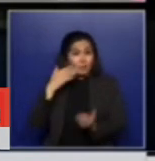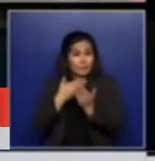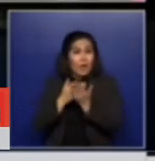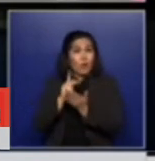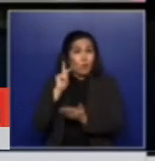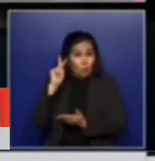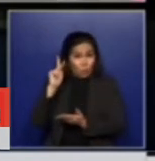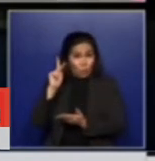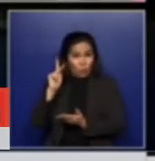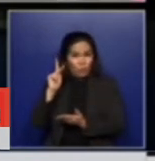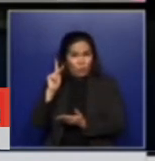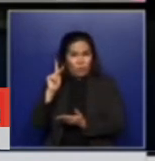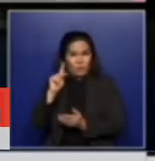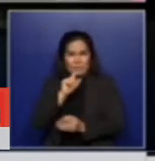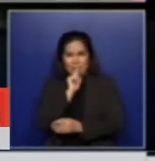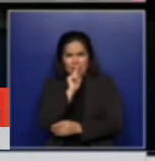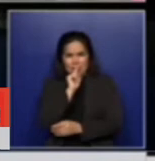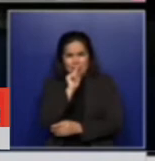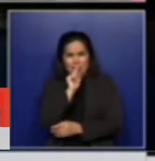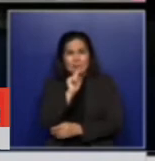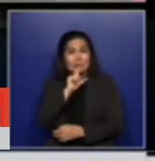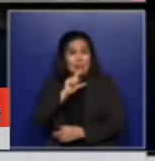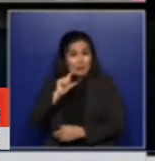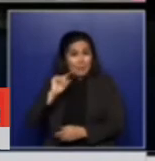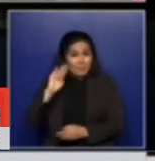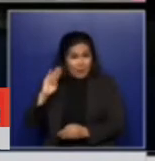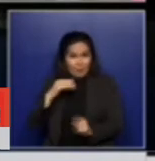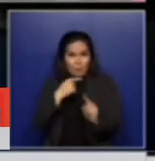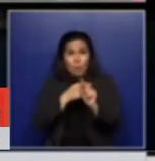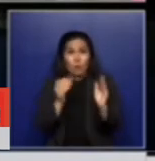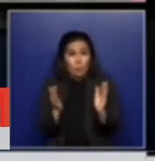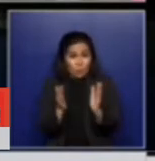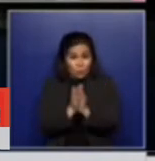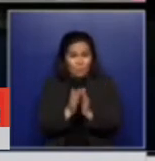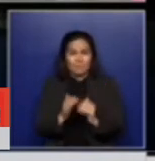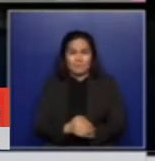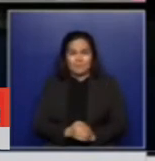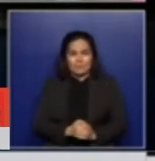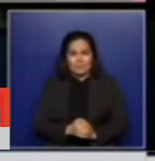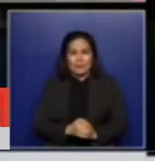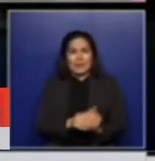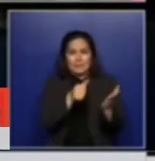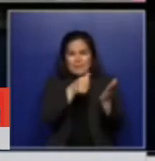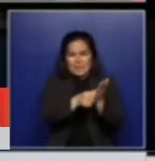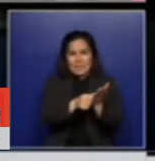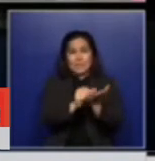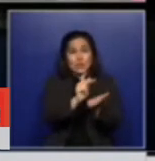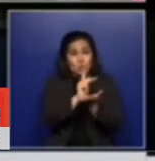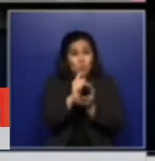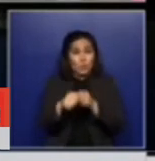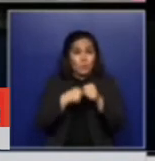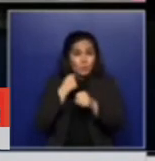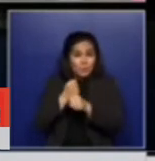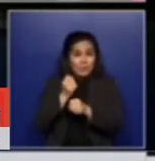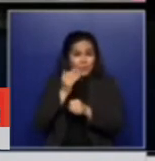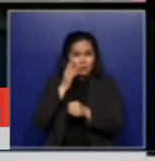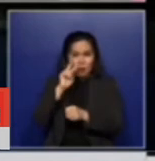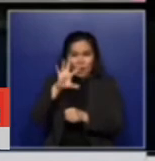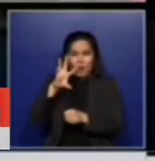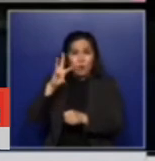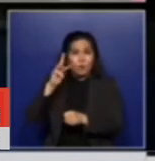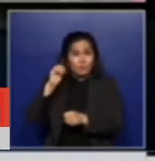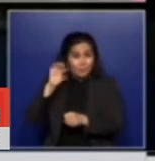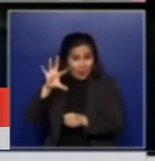ล้านบาทเข้าไปรวมด้วยเนี่ยนะครับแล้วไปรวมหนี้ที่จะต้องกู้ในปีงบประมาณ